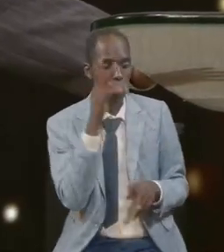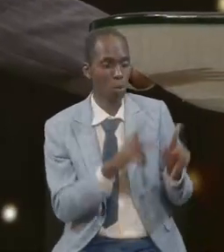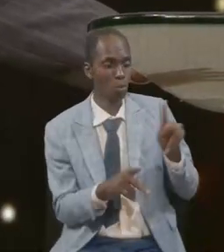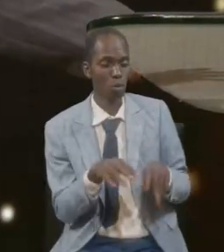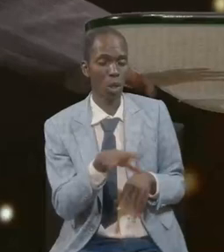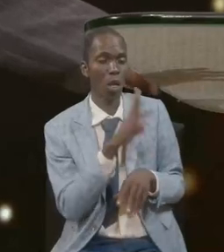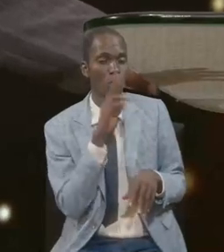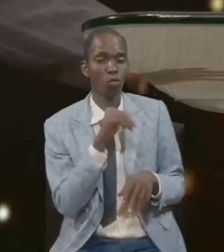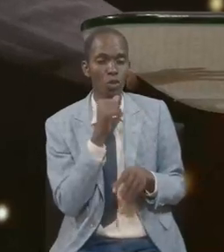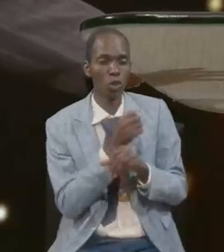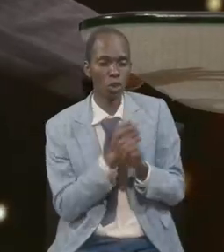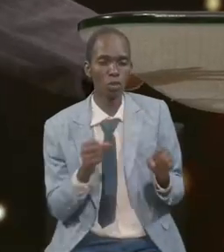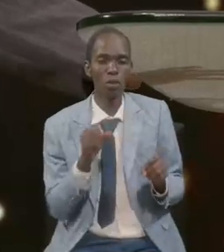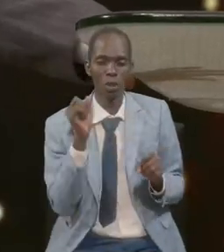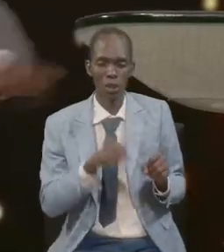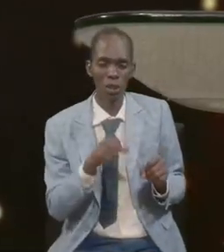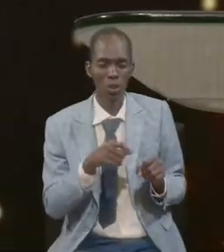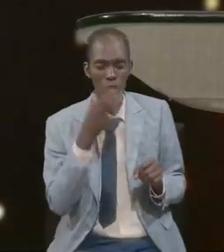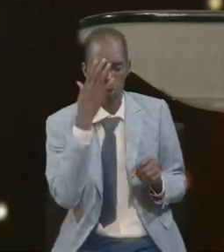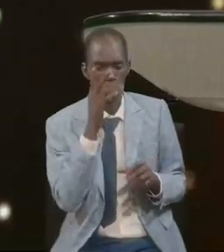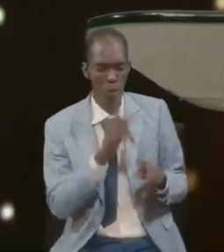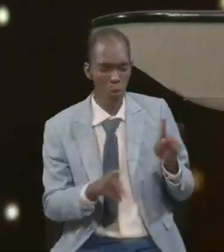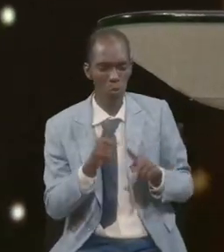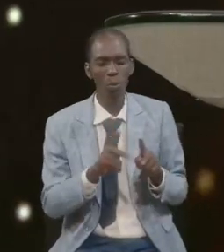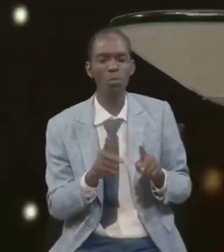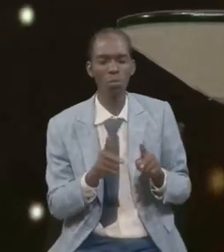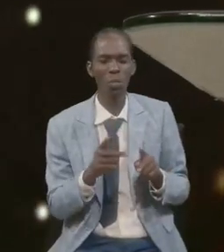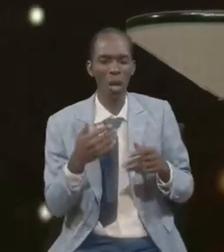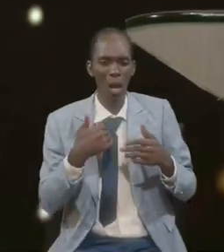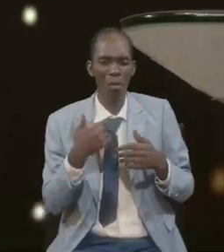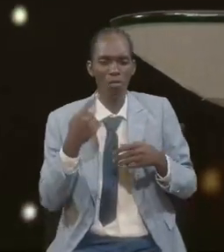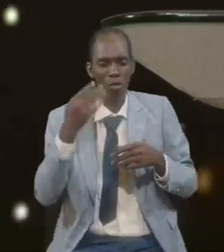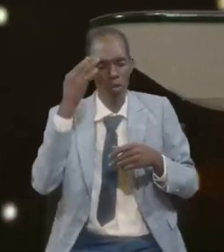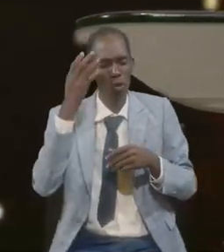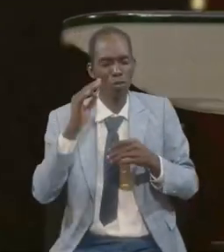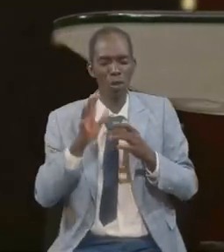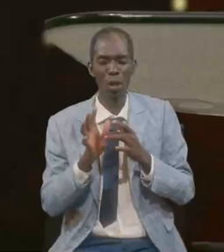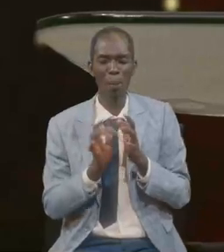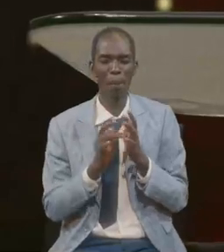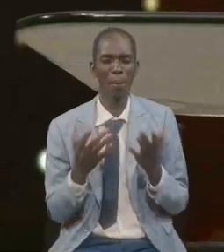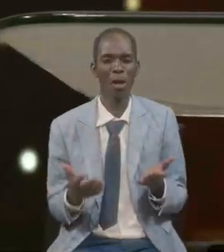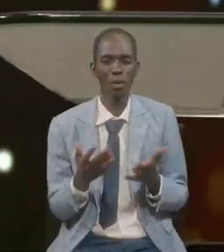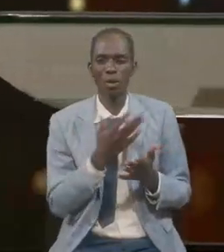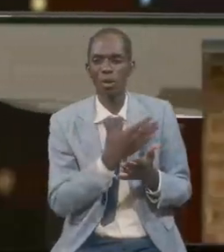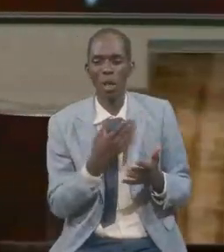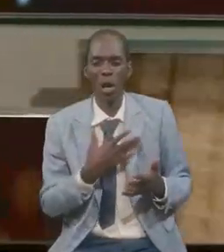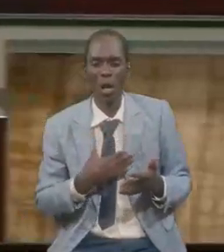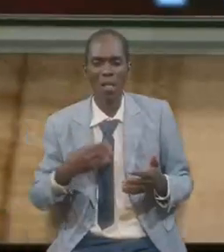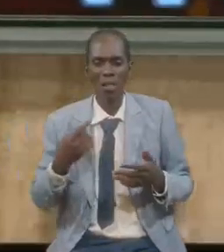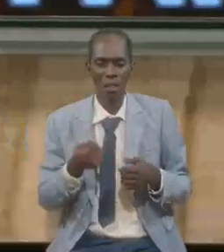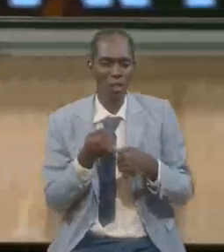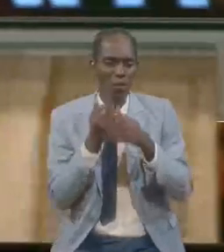Bible. Ils citent la Bible faussement, mais ils citent la Bible. Le tentateur et ses